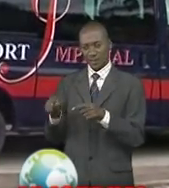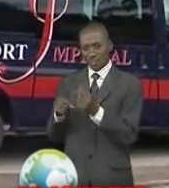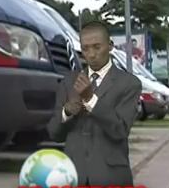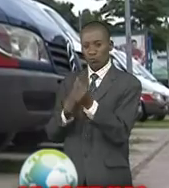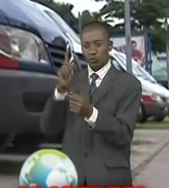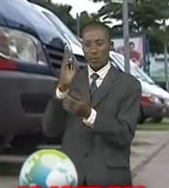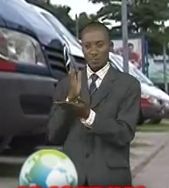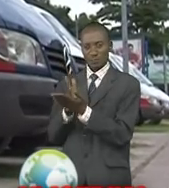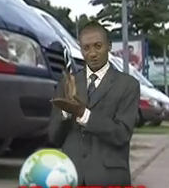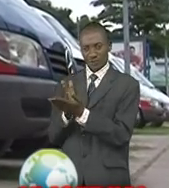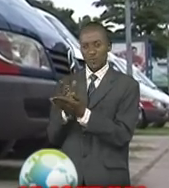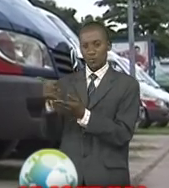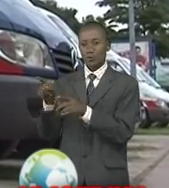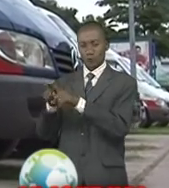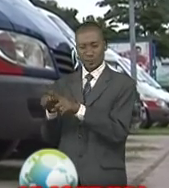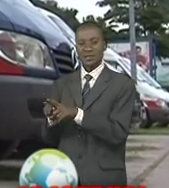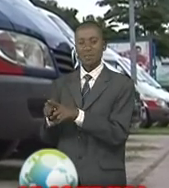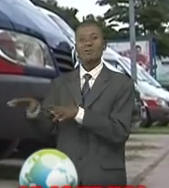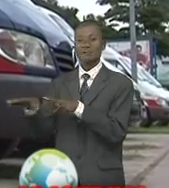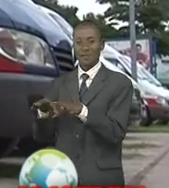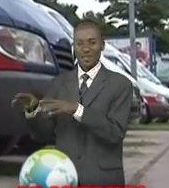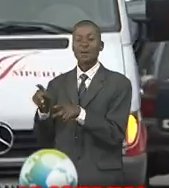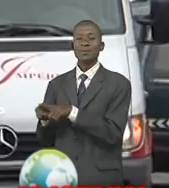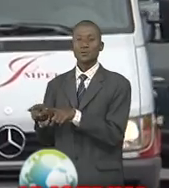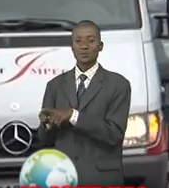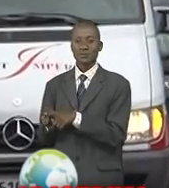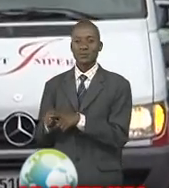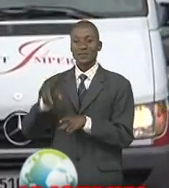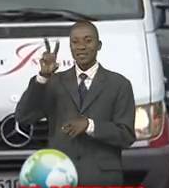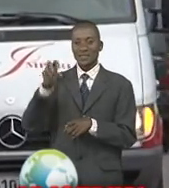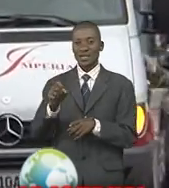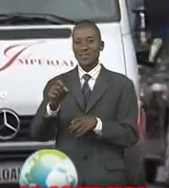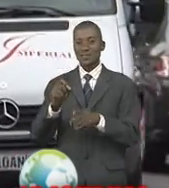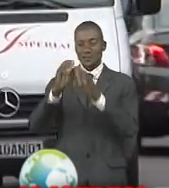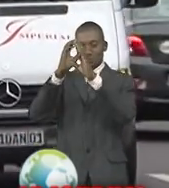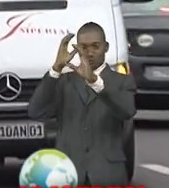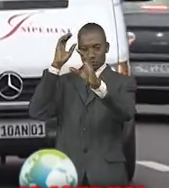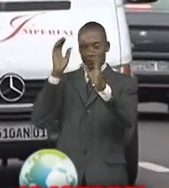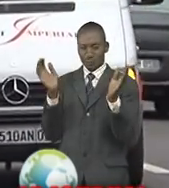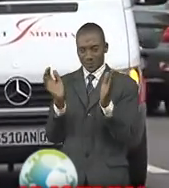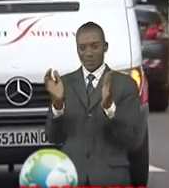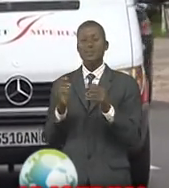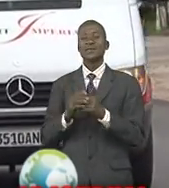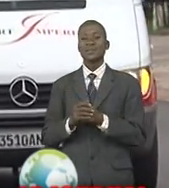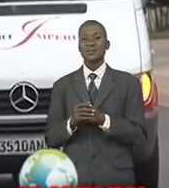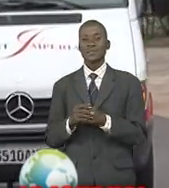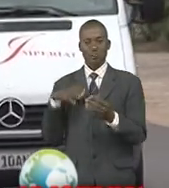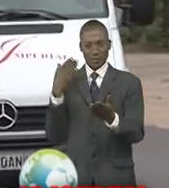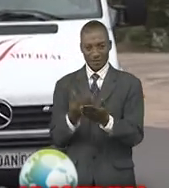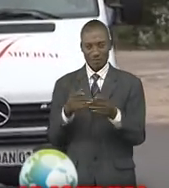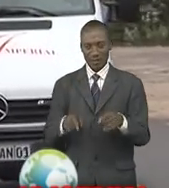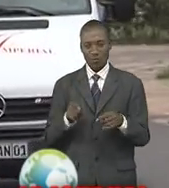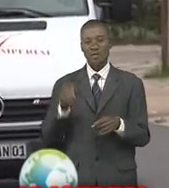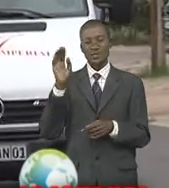l'État, celle de la révolution de la modernité. 30 minibus pour le transport en commun à Kinshasa sur les 100 commandés sur